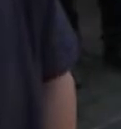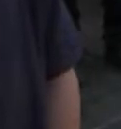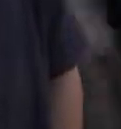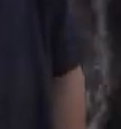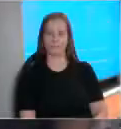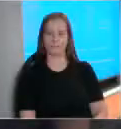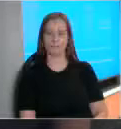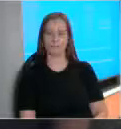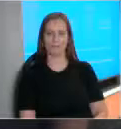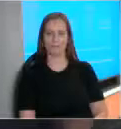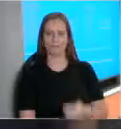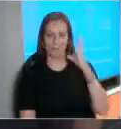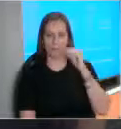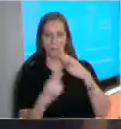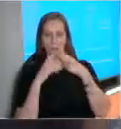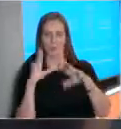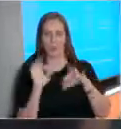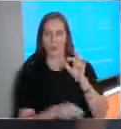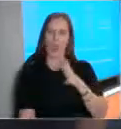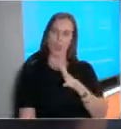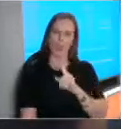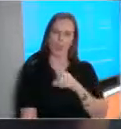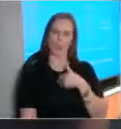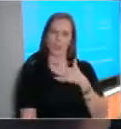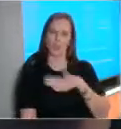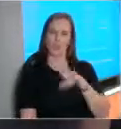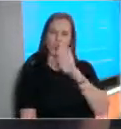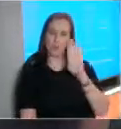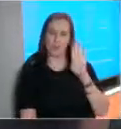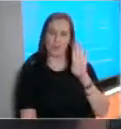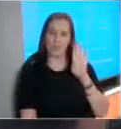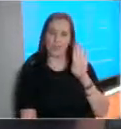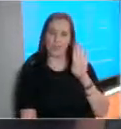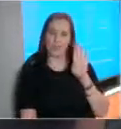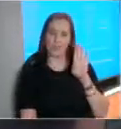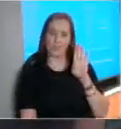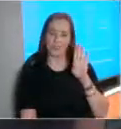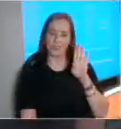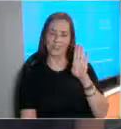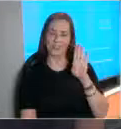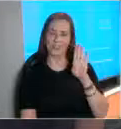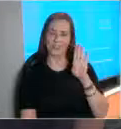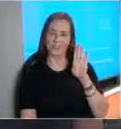את מרוצה מתוצאות הבחירות, גיטי? לא כל כך. אני רוצה שביבי יהיה וכל